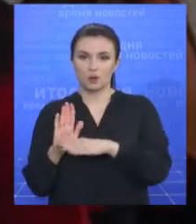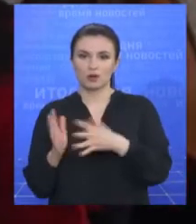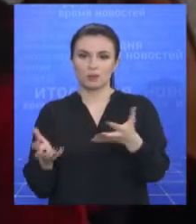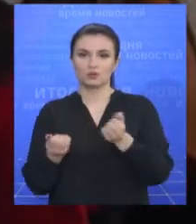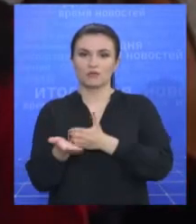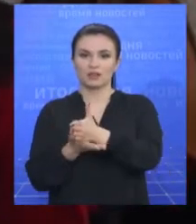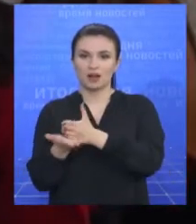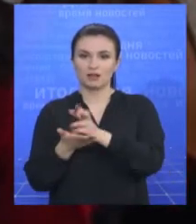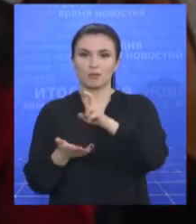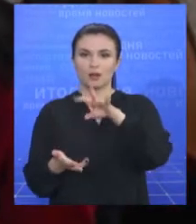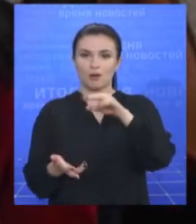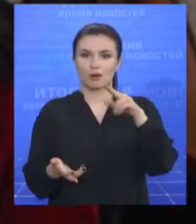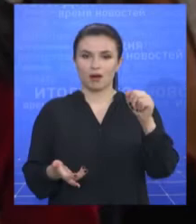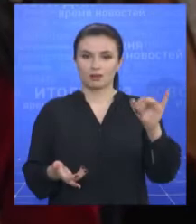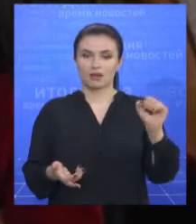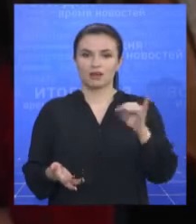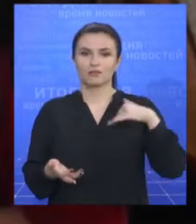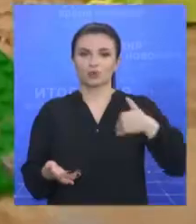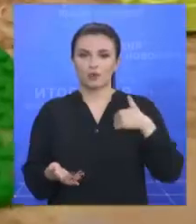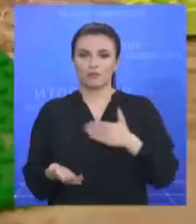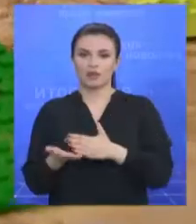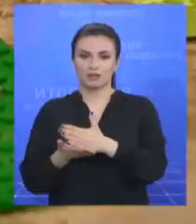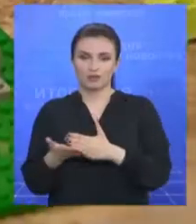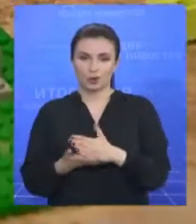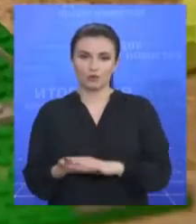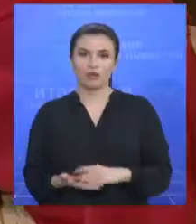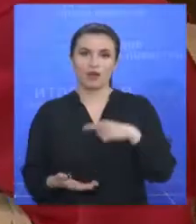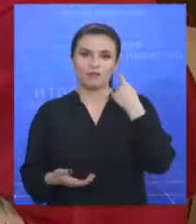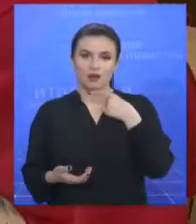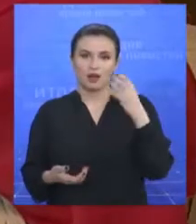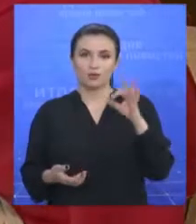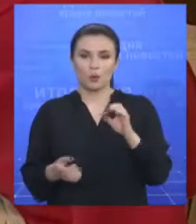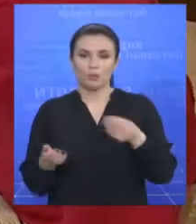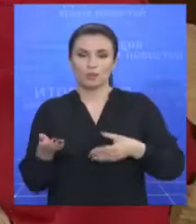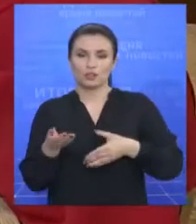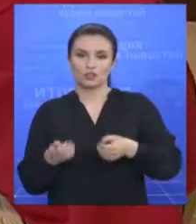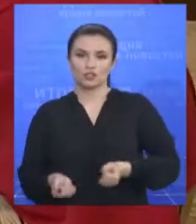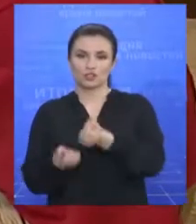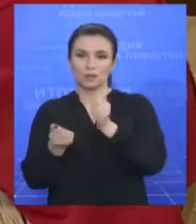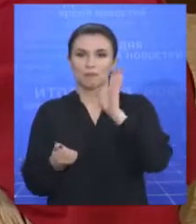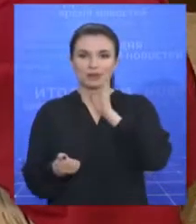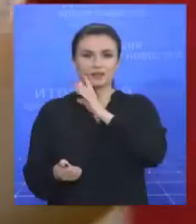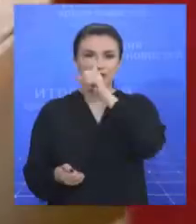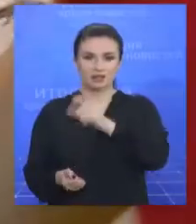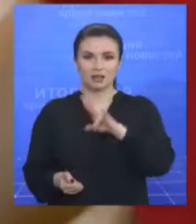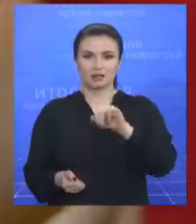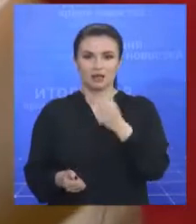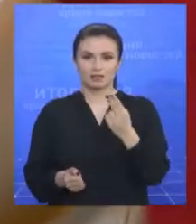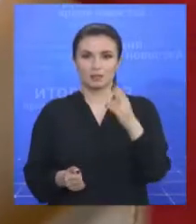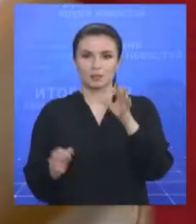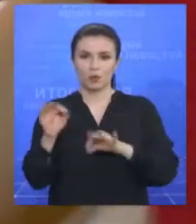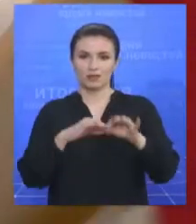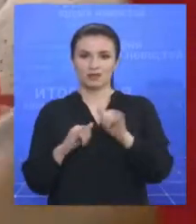получат ветераны-блокадники и вдовы фронтовиков из федерального бюджета. Говорят на заседании и о поддержке материнства. В рамках нацпроекта